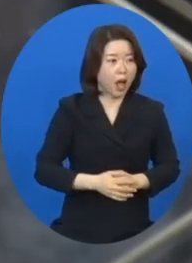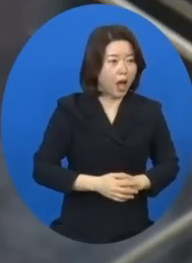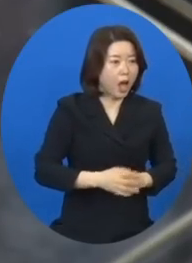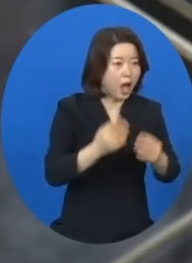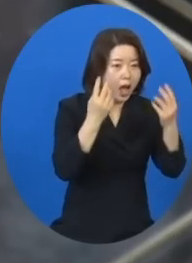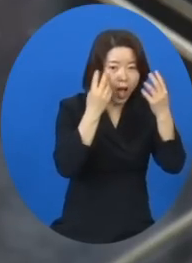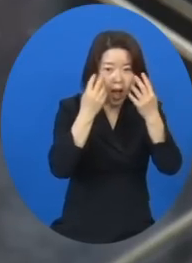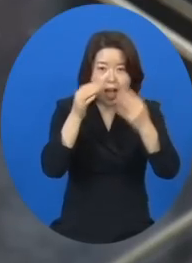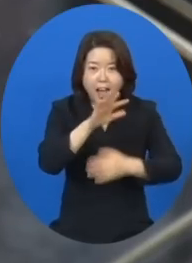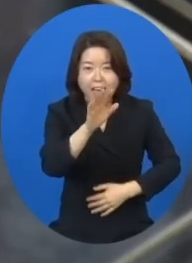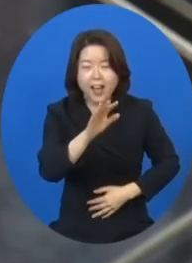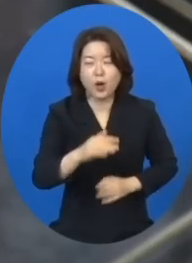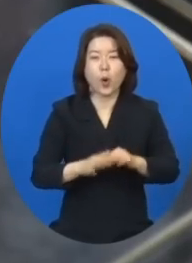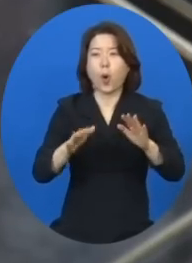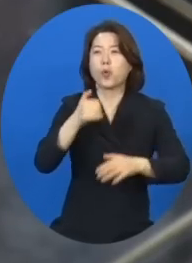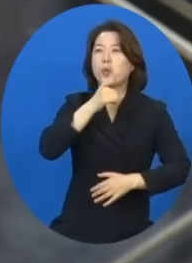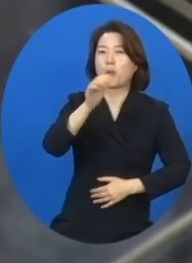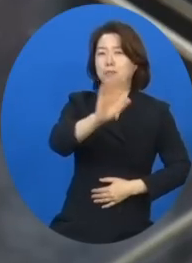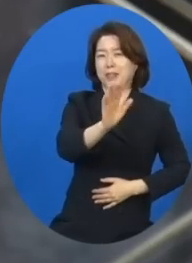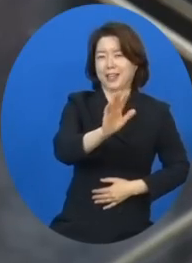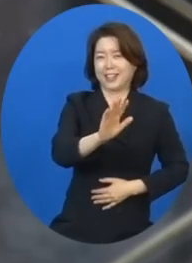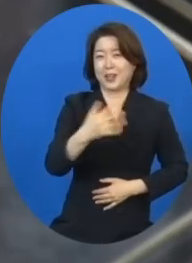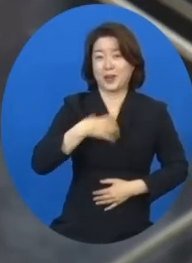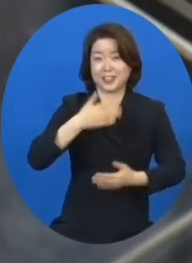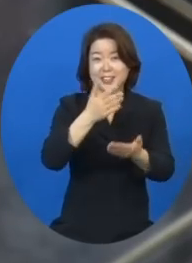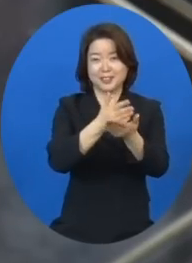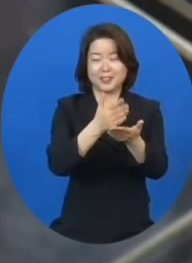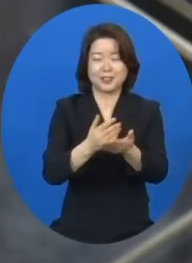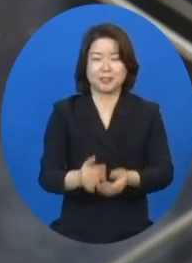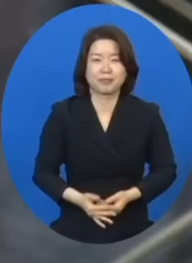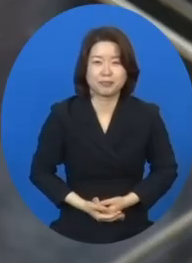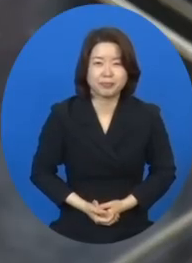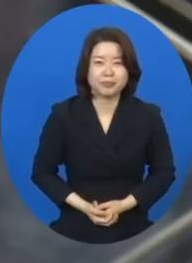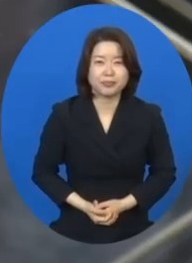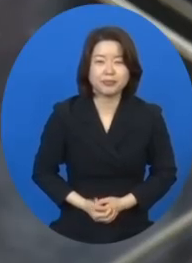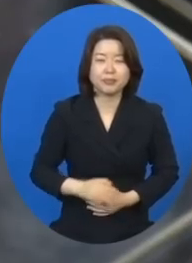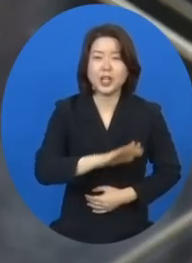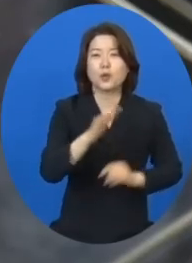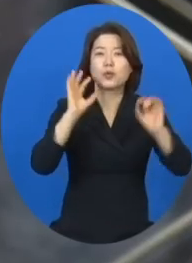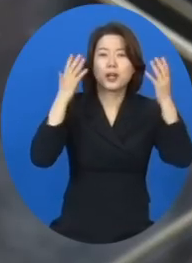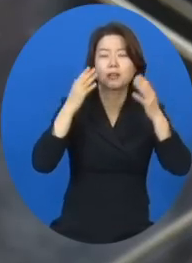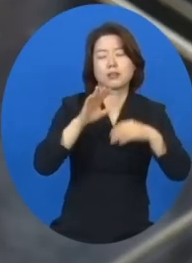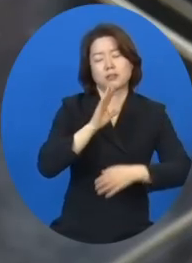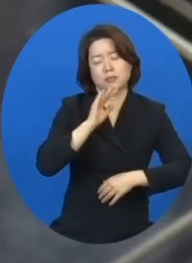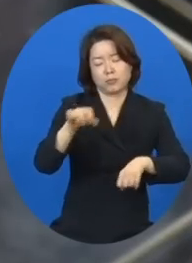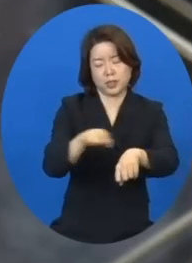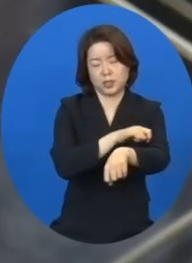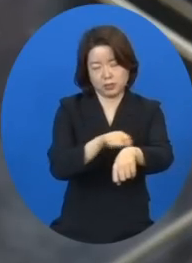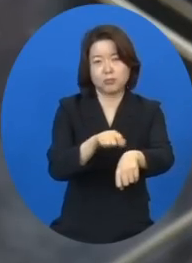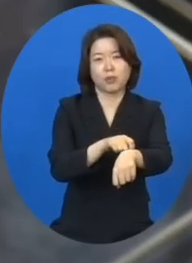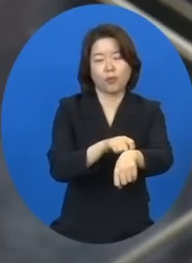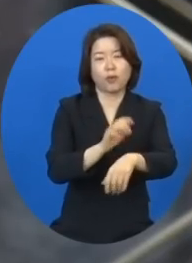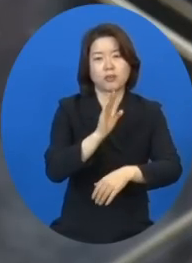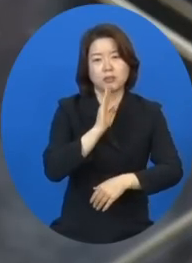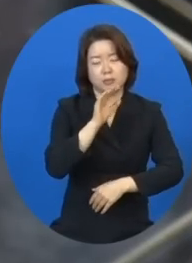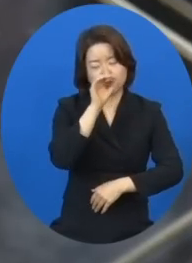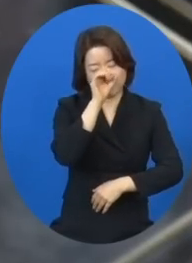있는데 오늘은 50분 하지 않으니까 걱정하지 마세요. 우리 아이들이 특별합니다. 참